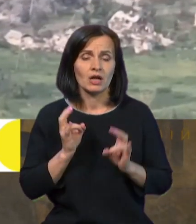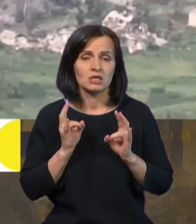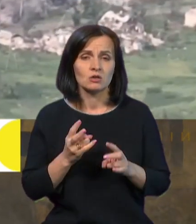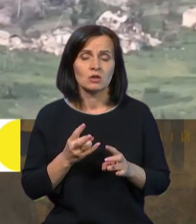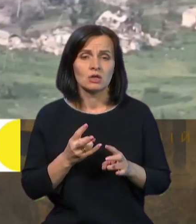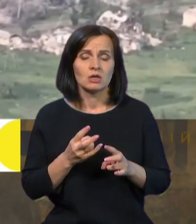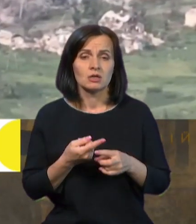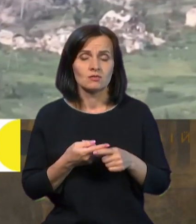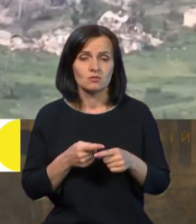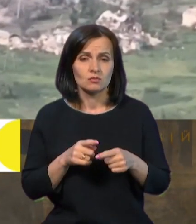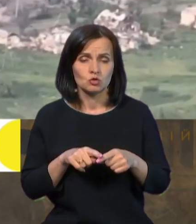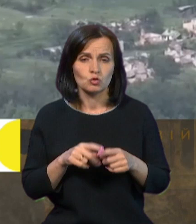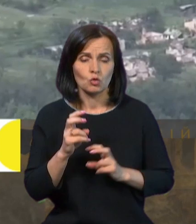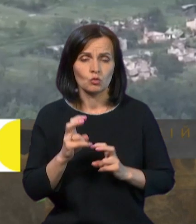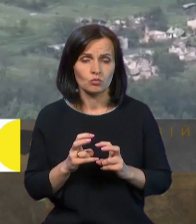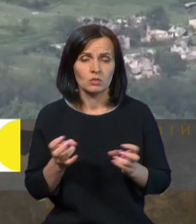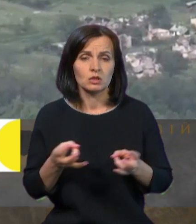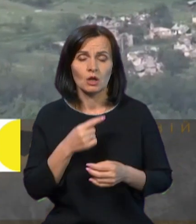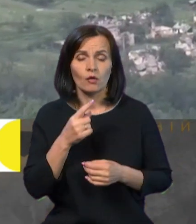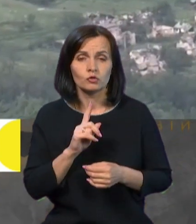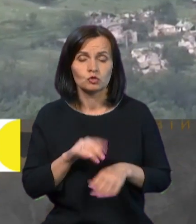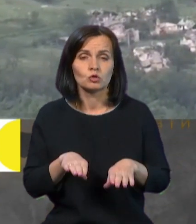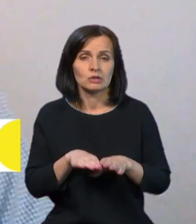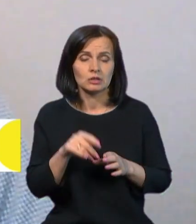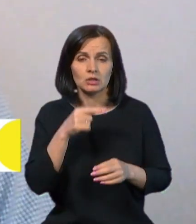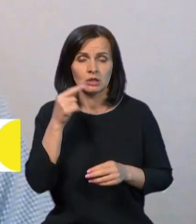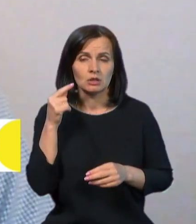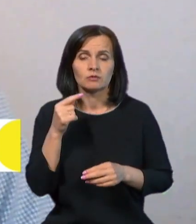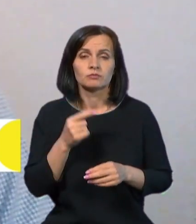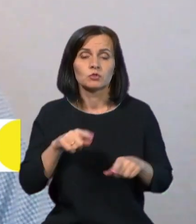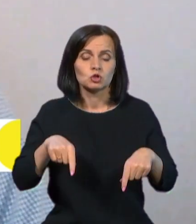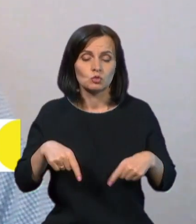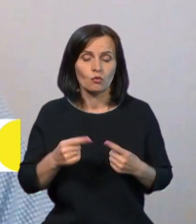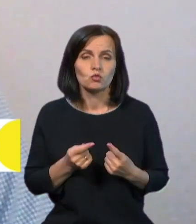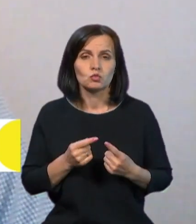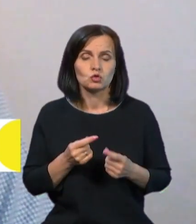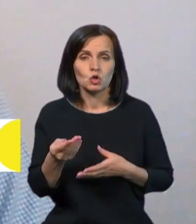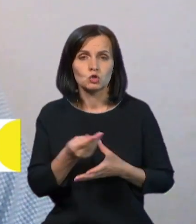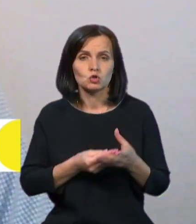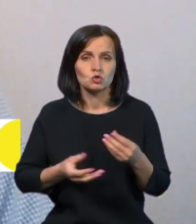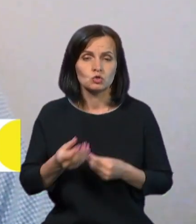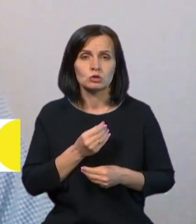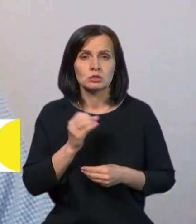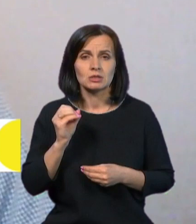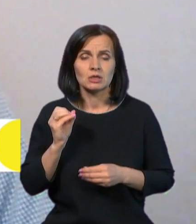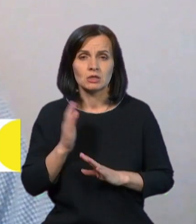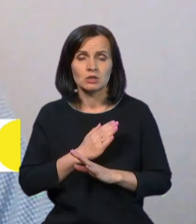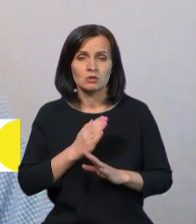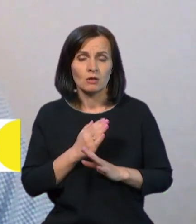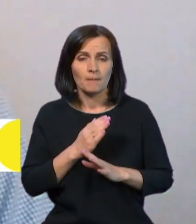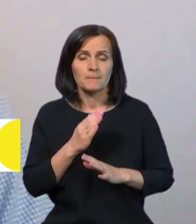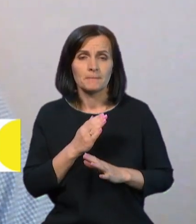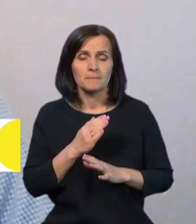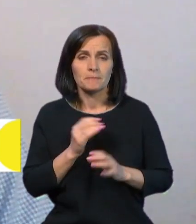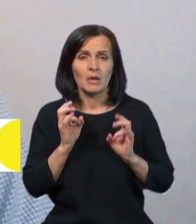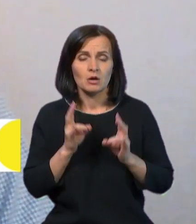підприємстві. Тому варто говорити про те, що таким чином росіяни створюють штучні екологічні катастрофи на